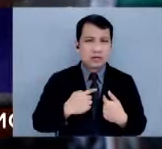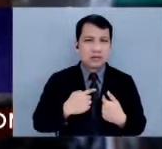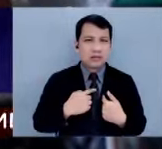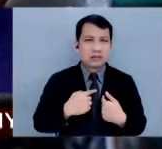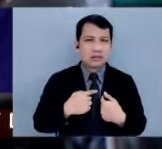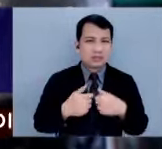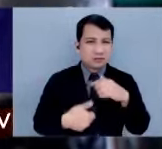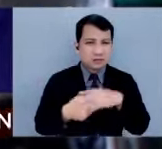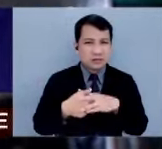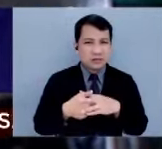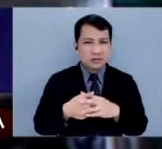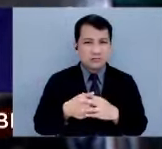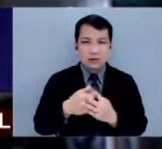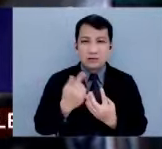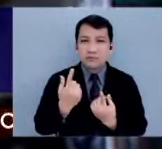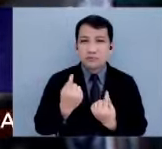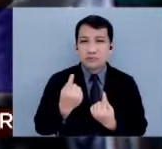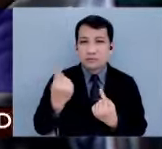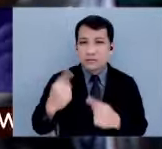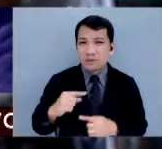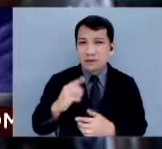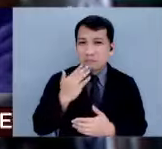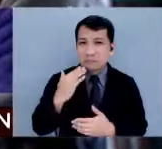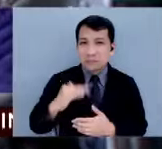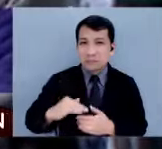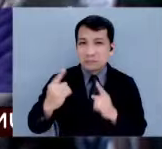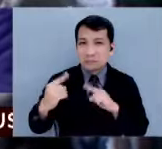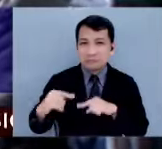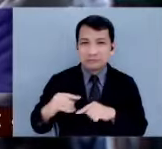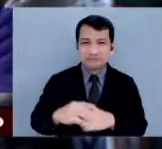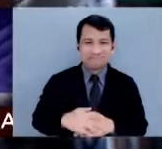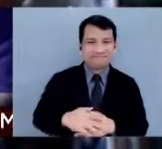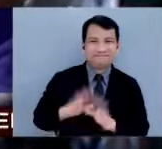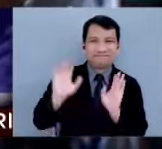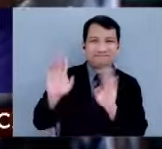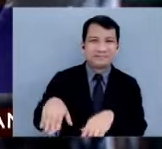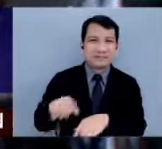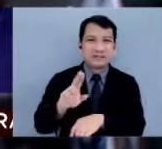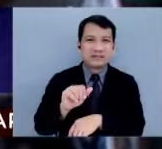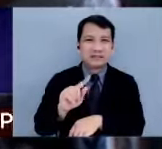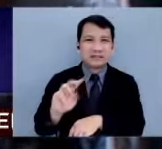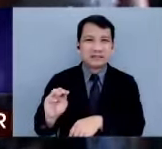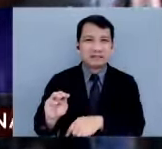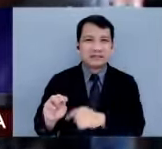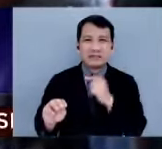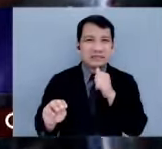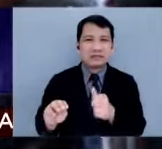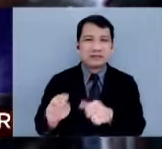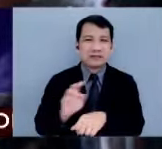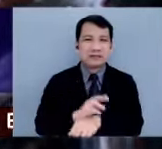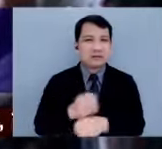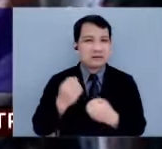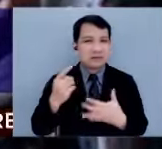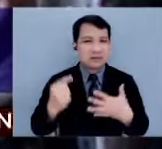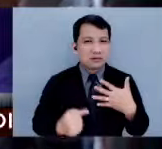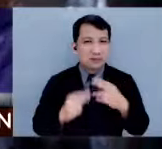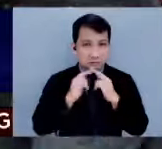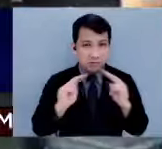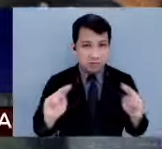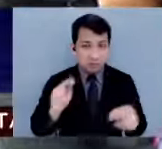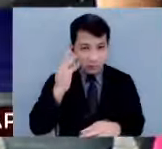modus. Kaya parang nawalan na ako ng gana gumamit ng ATM dahil kasi maraming na balta ako, maraming nang